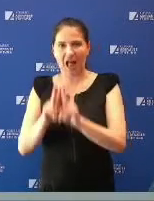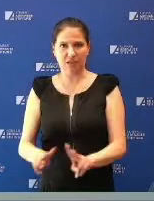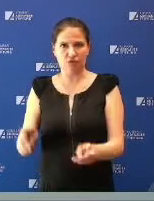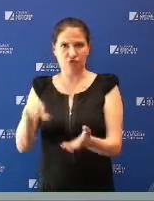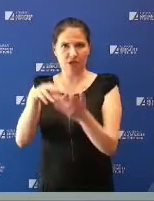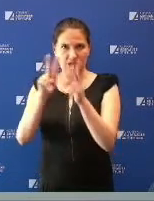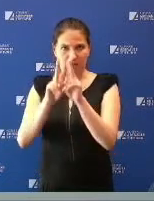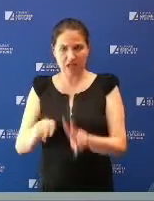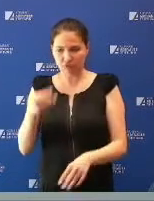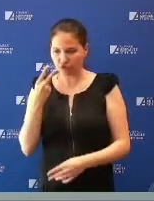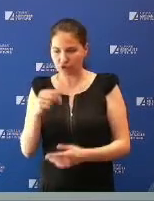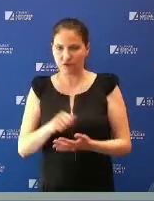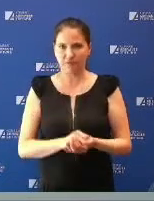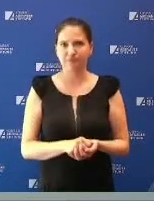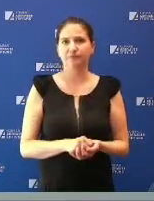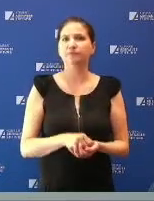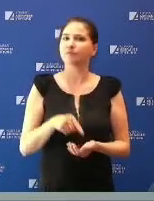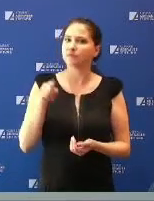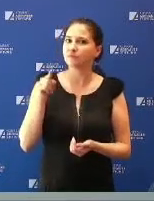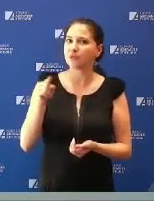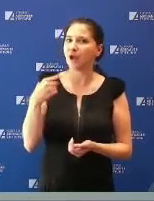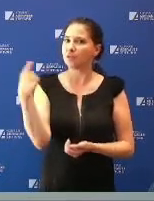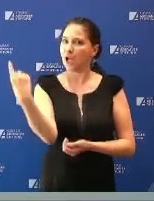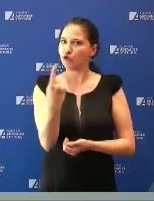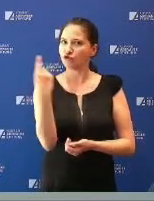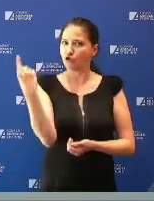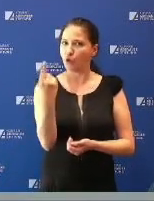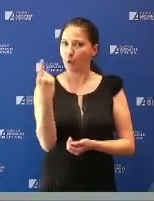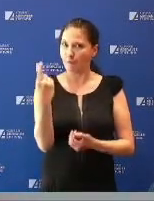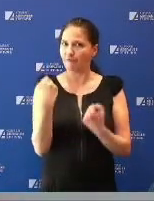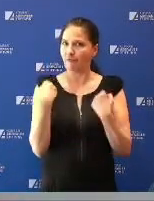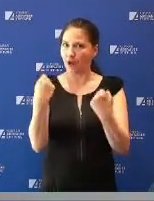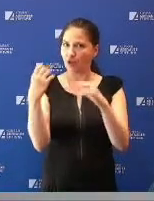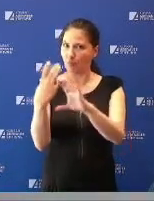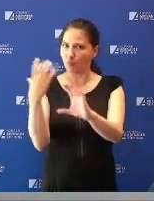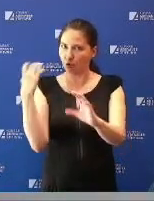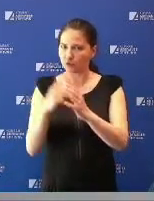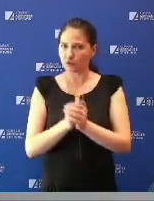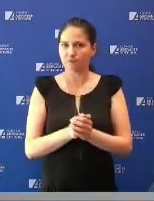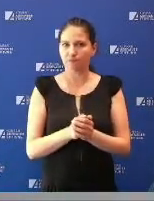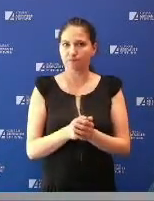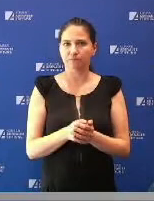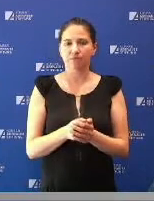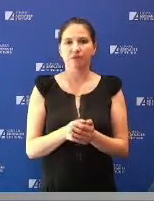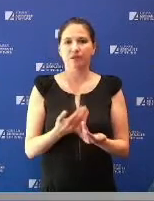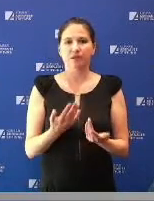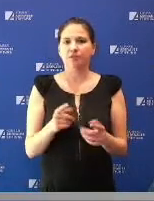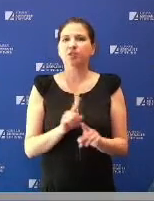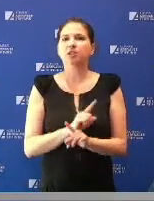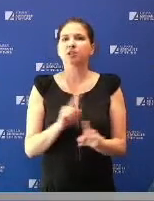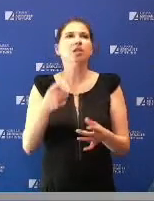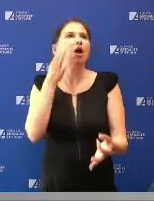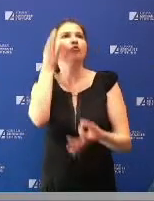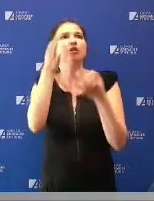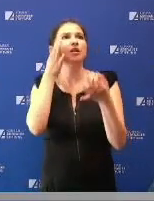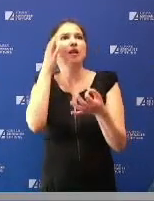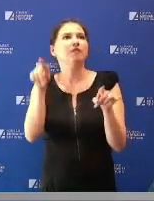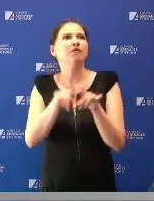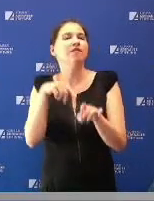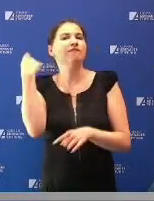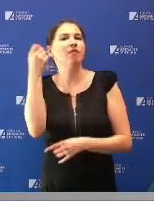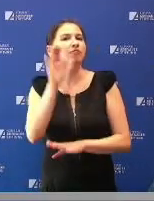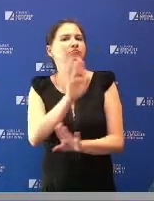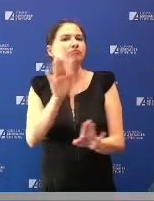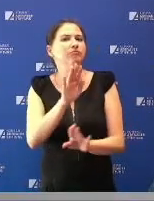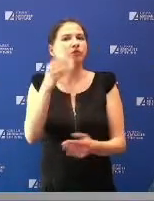denn da gibt es schon die besagten autonom fahrenden Busse. Also keine Science-Fiction, sondern schon heute